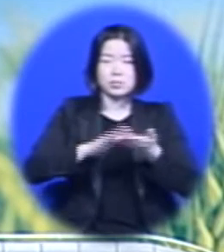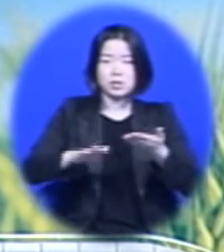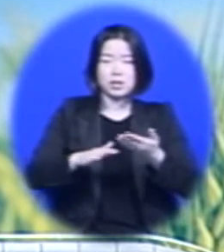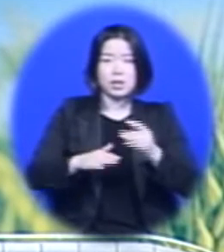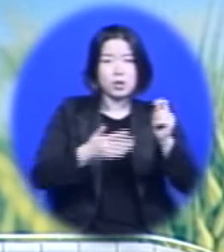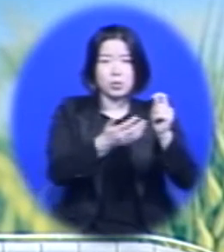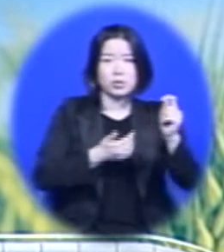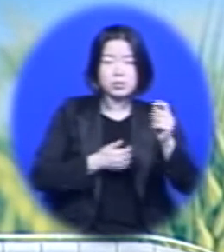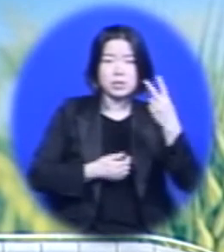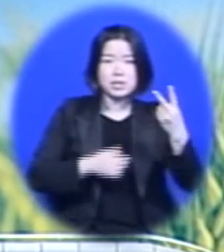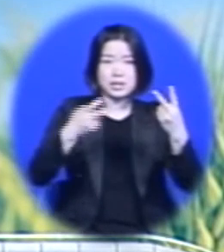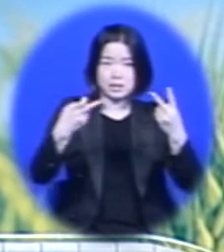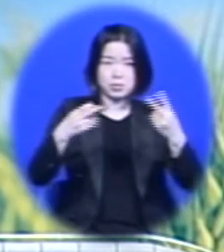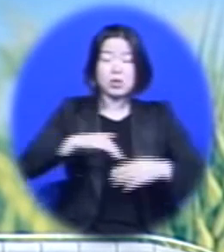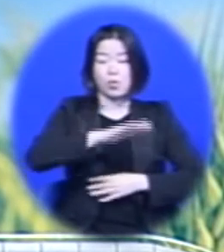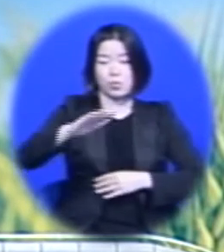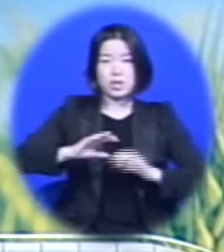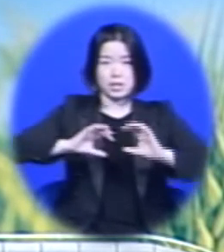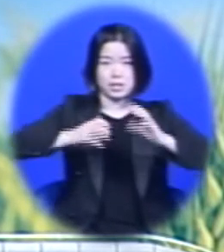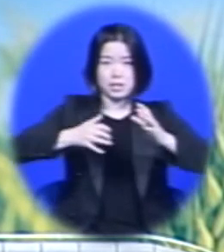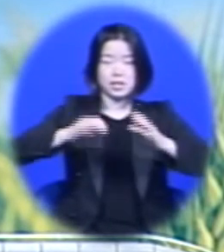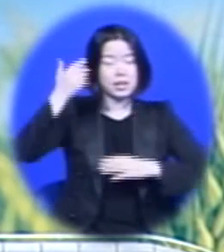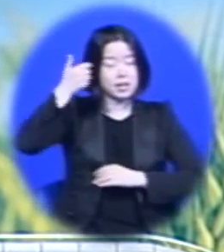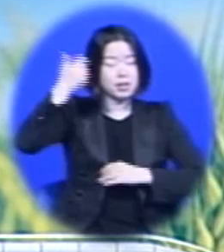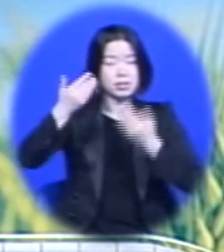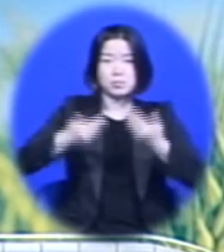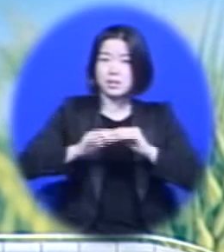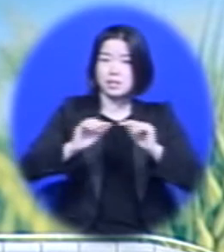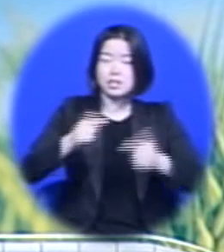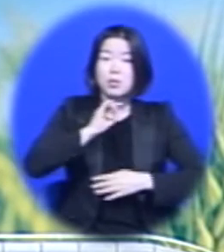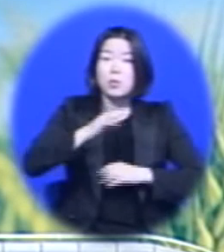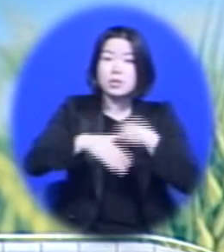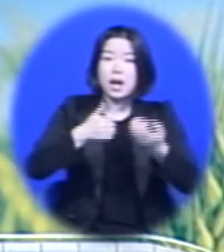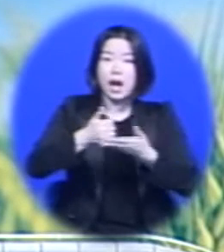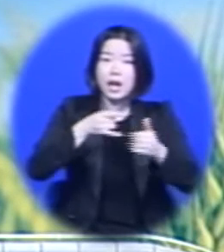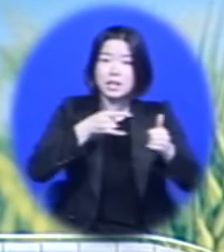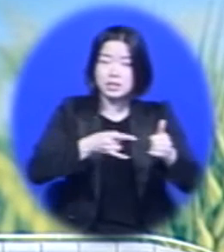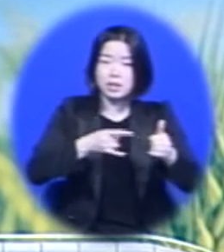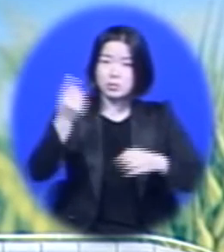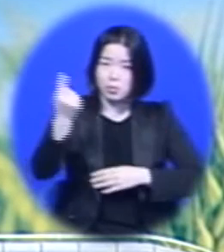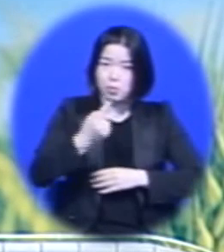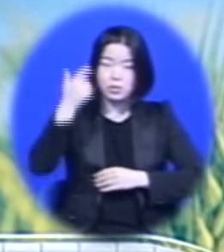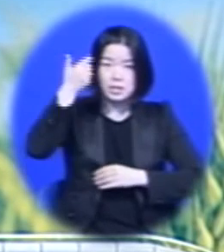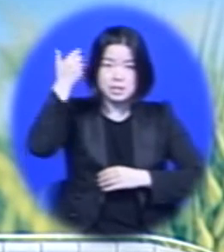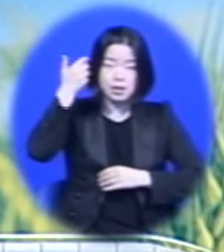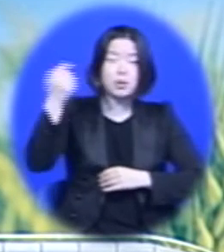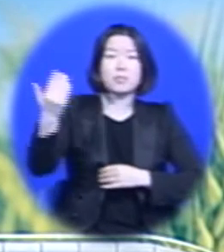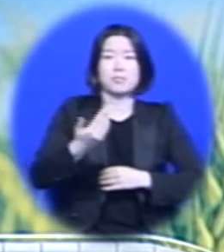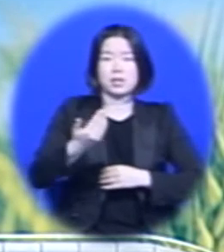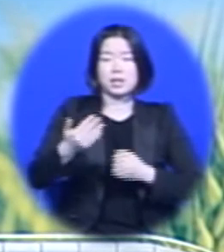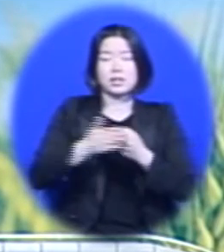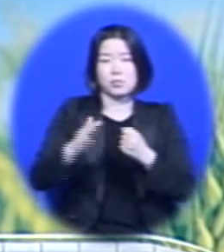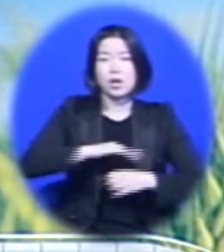고린도전서 2장 12절에 우리가 세상의 영을 받지 아니하고 오직 하나님께로 온 영을 받았으니 이는